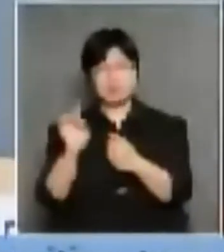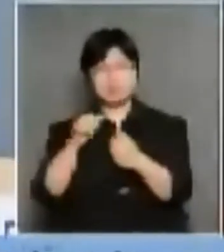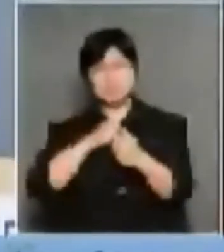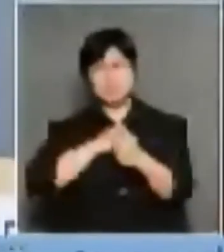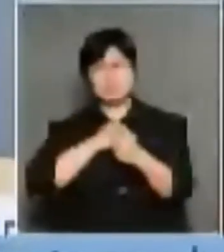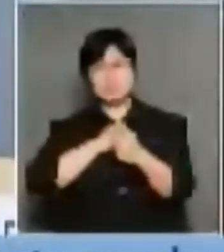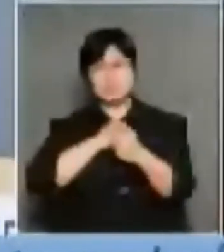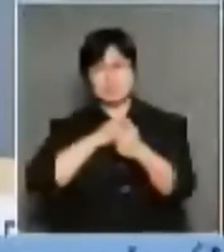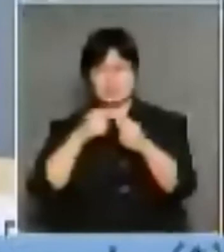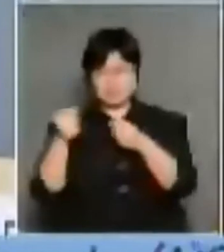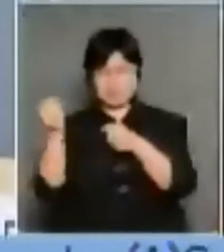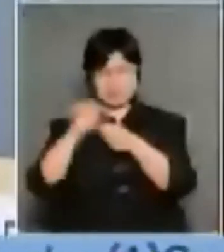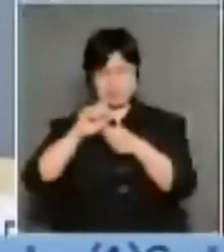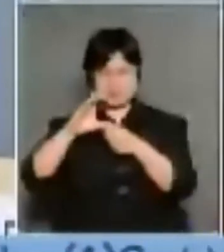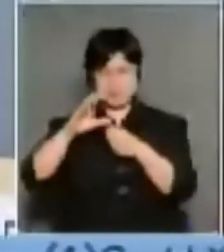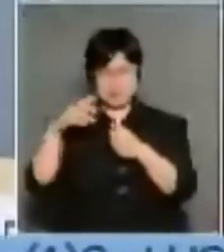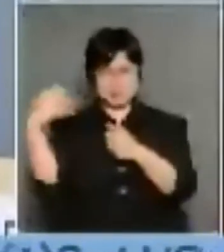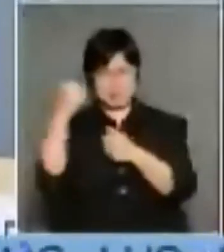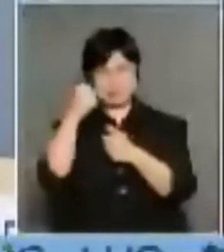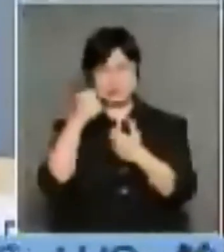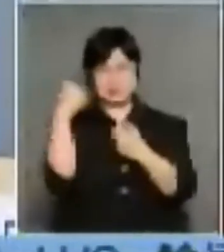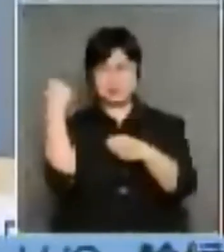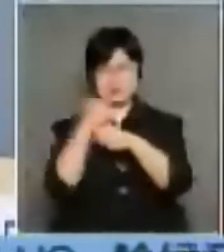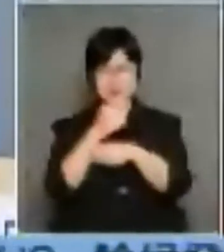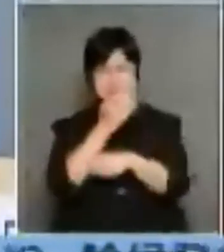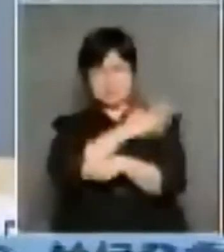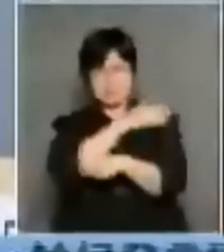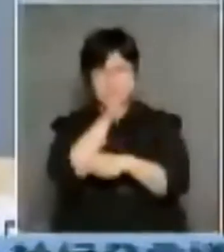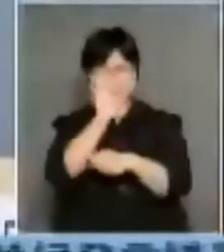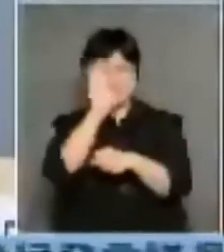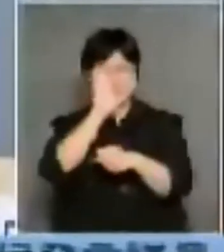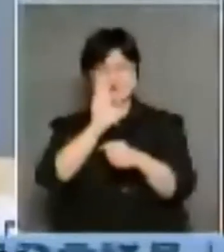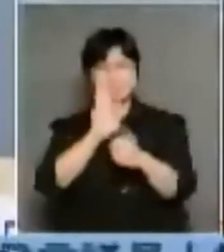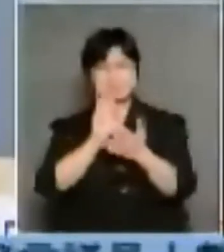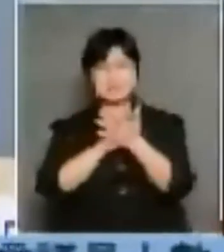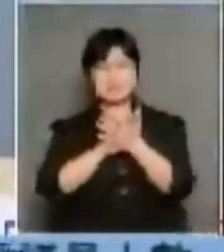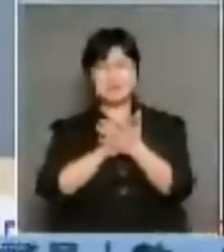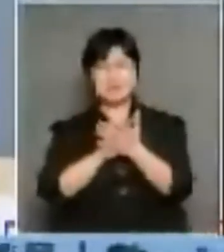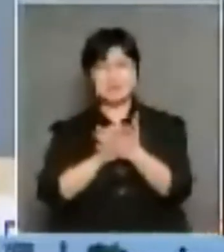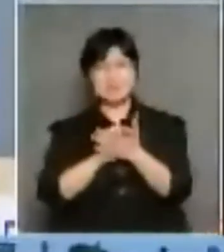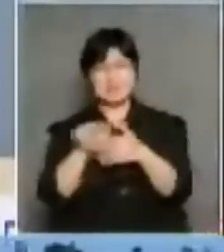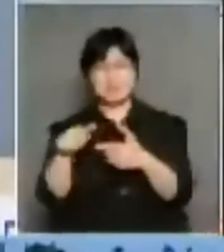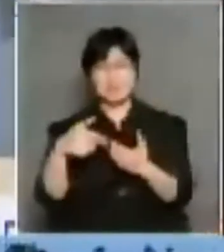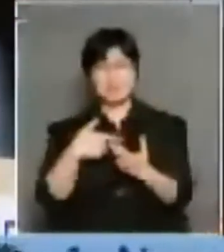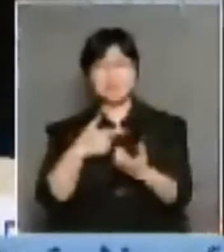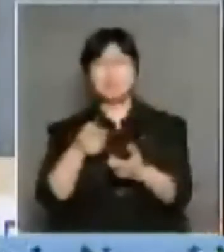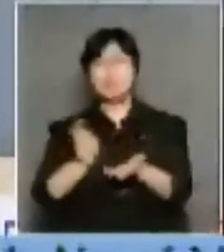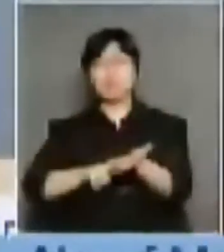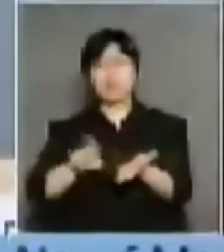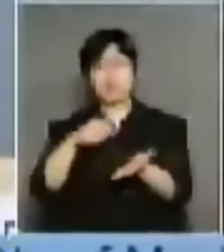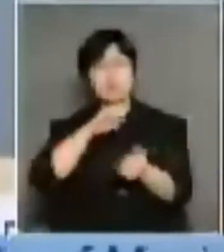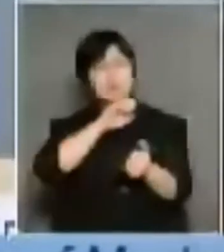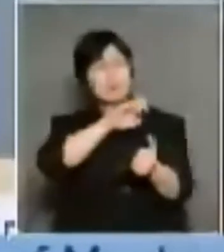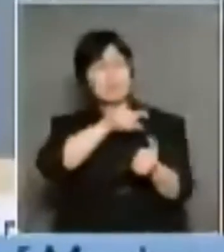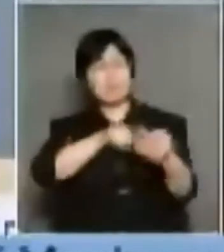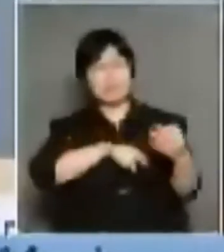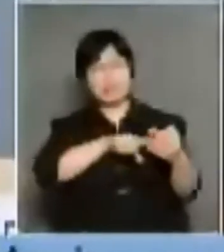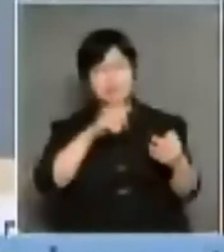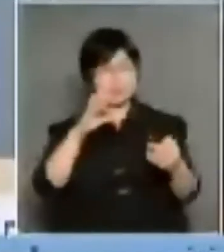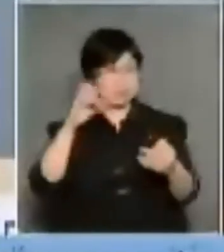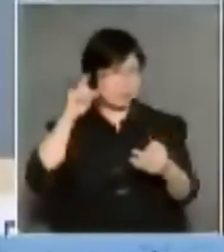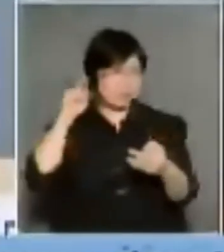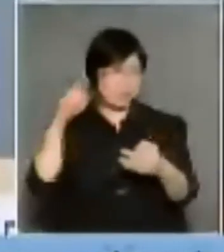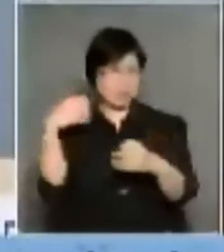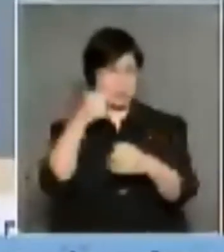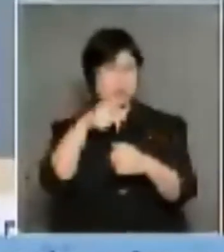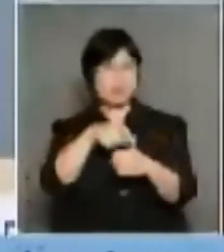加上陳家強局長都沒有盡到責，陳家強局長本數的， 你不信問一下陳茂波局長，